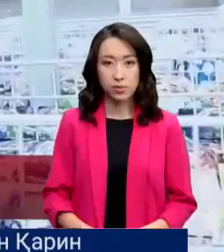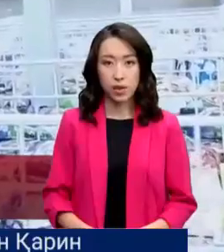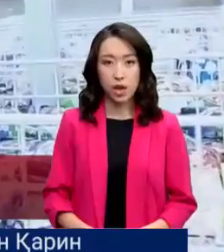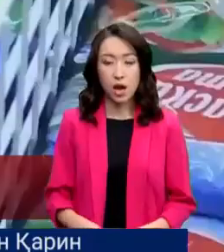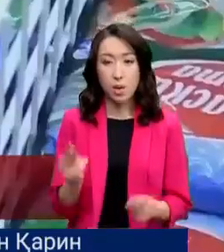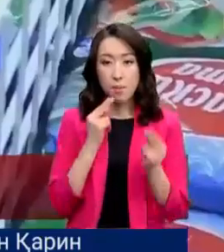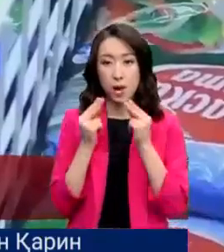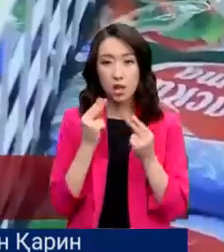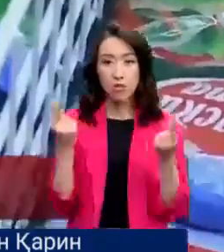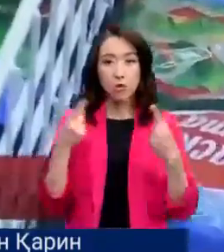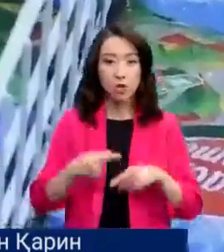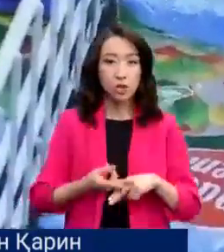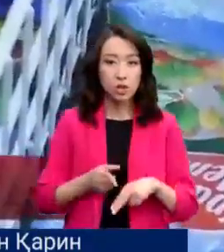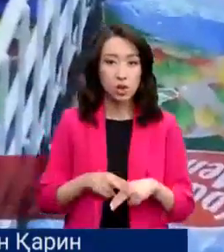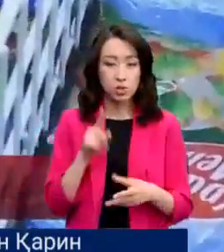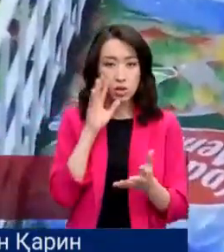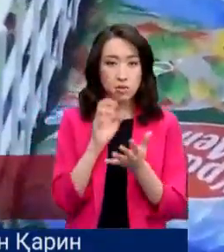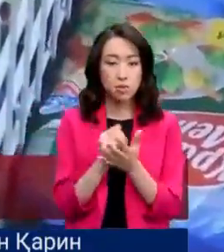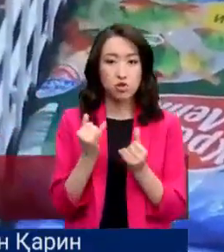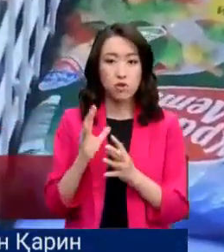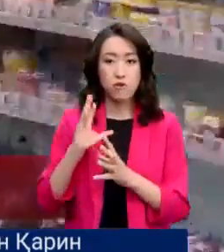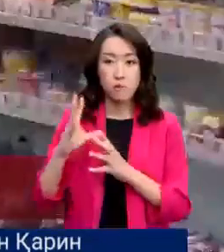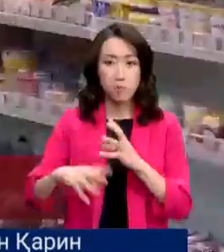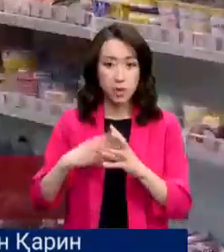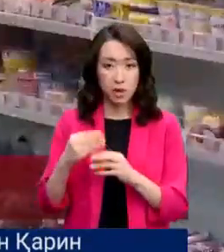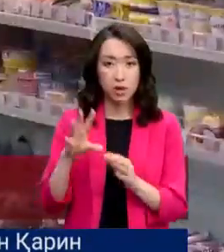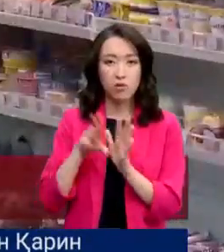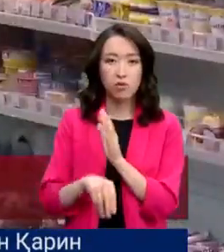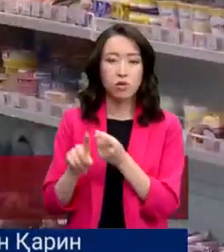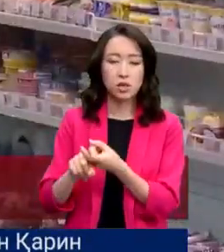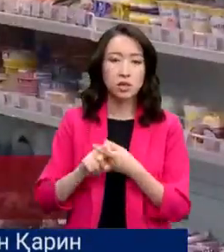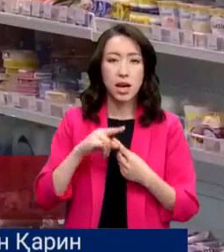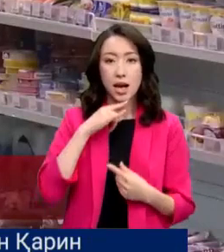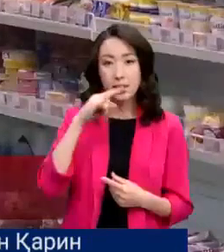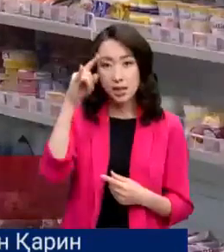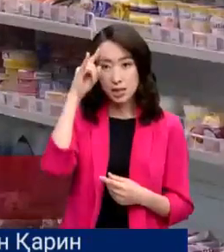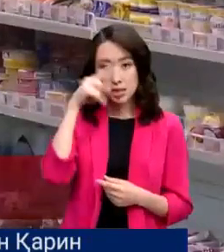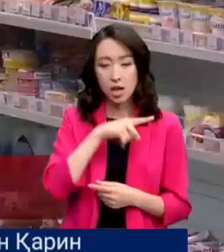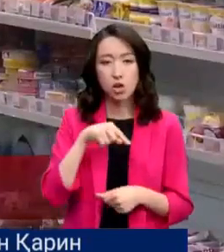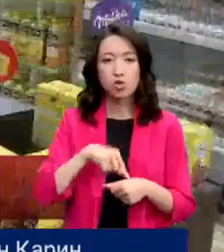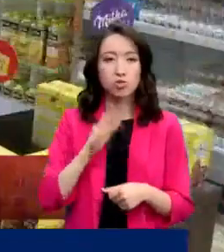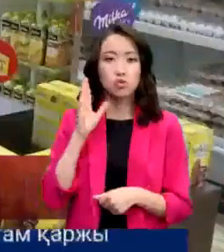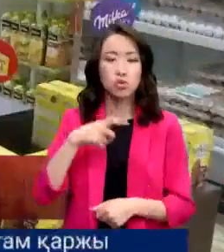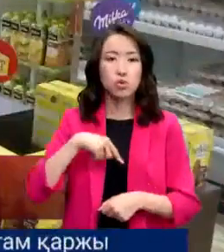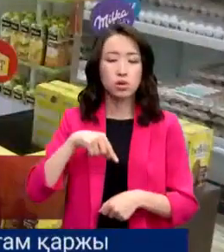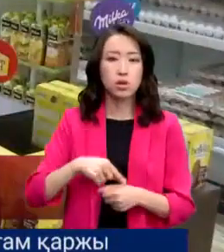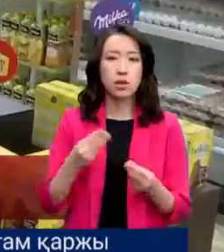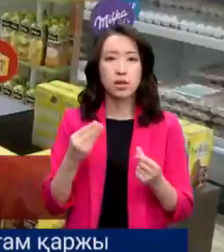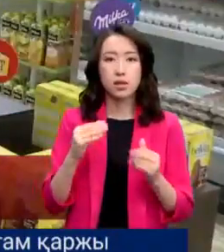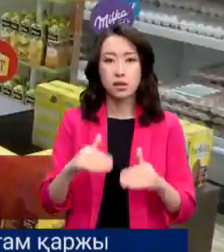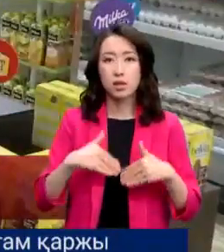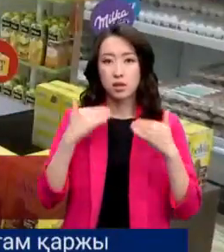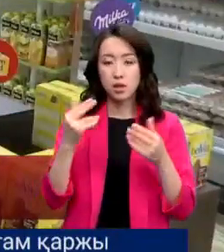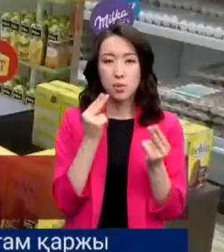Между тем, продовольственный кризис, который наблюдается во всем мире, отразится и на Казахстане, отмечают эксперты. Они прогнозируют ощутимый рост цен на большую